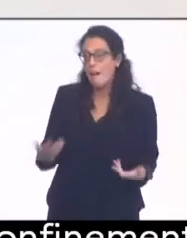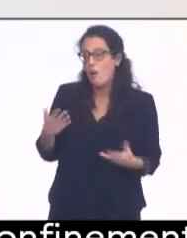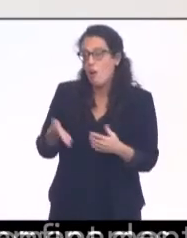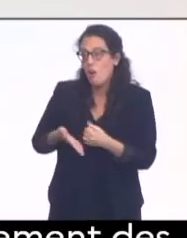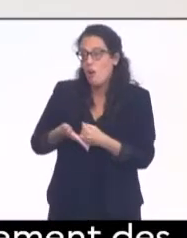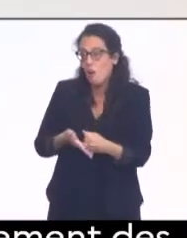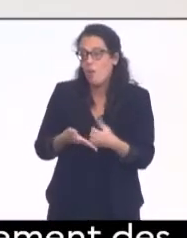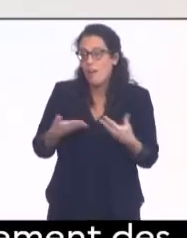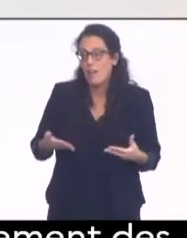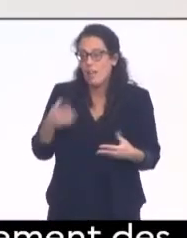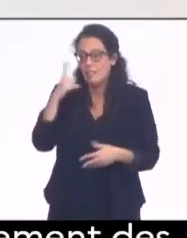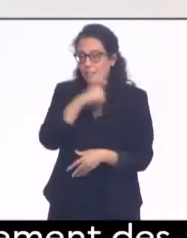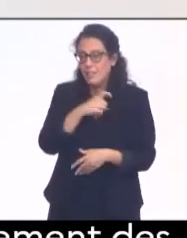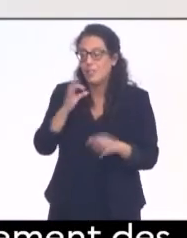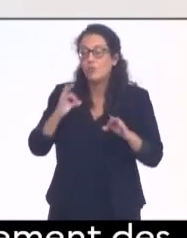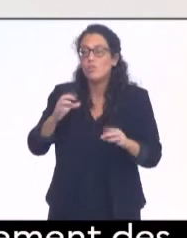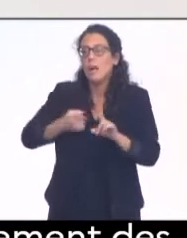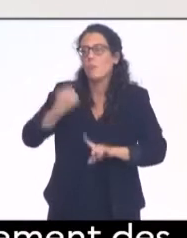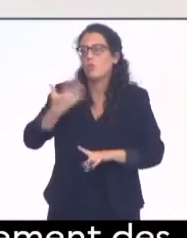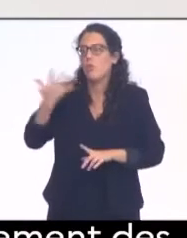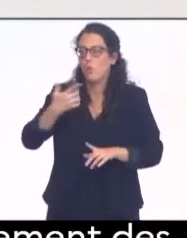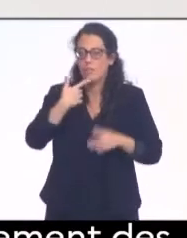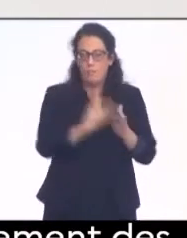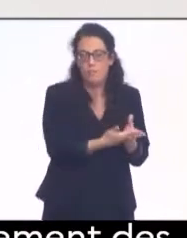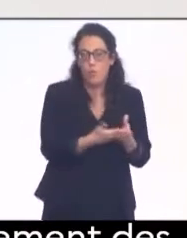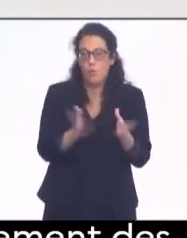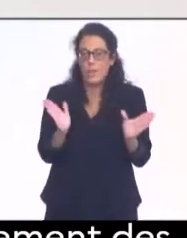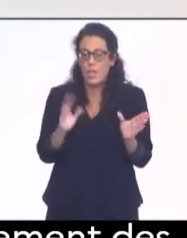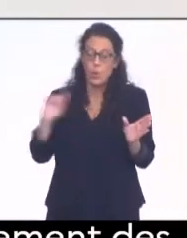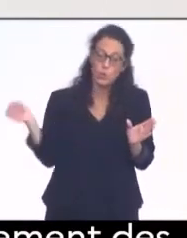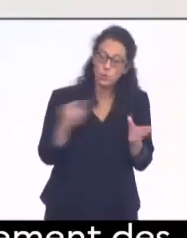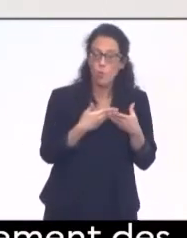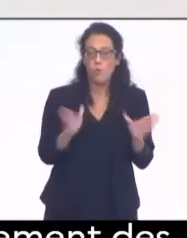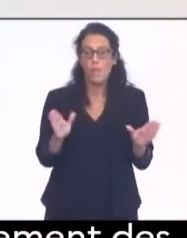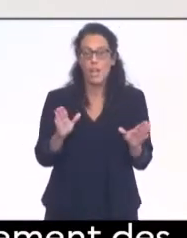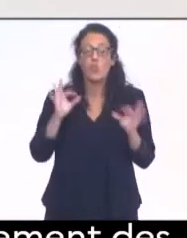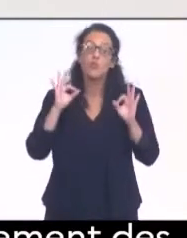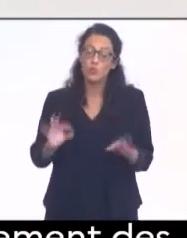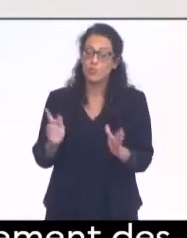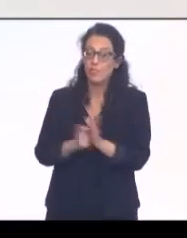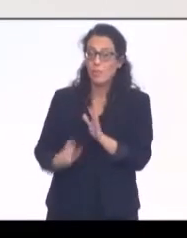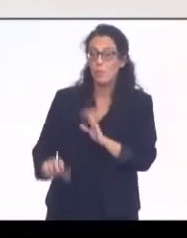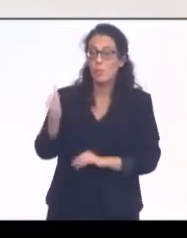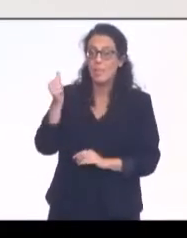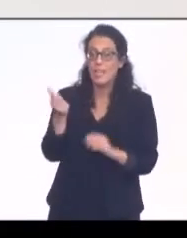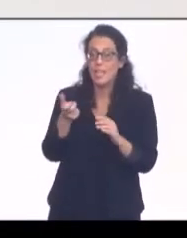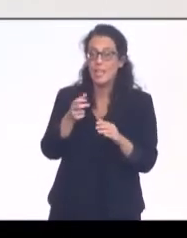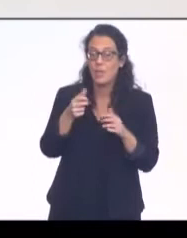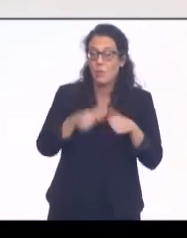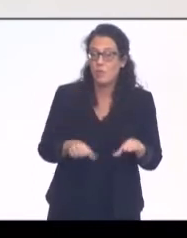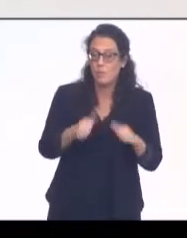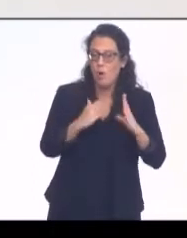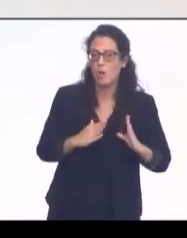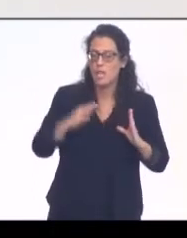maître mot, c'est que tout reste ouvert. Donc nous ne voulons pas de perte d'acquis, parce qu'en effet, pendant le premier confinement, il y a eu des grosses pertes d'acquis, et c'est pour ça